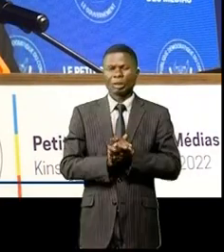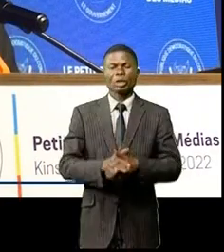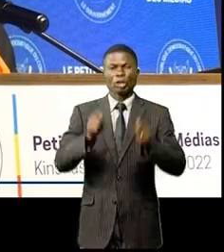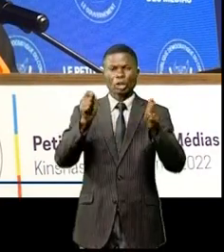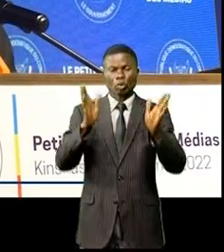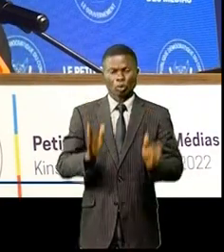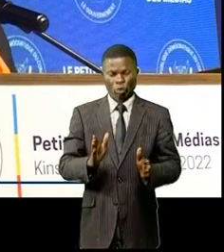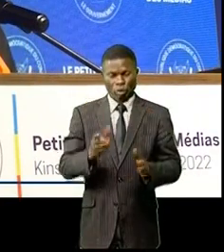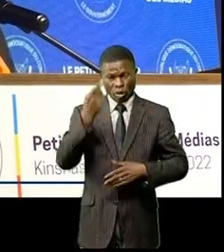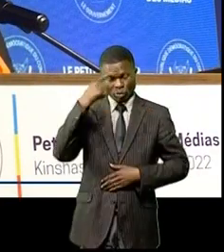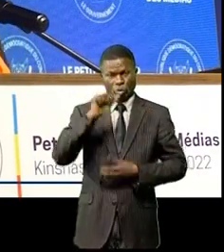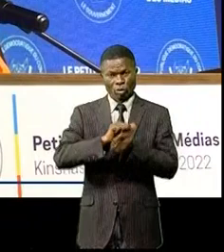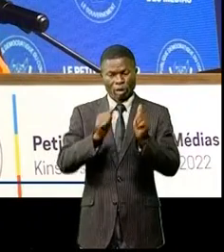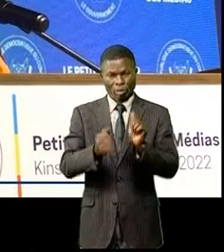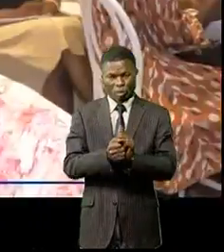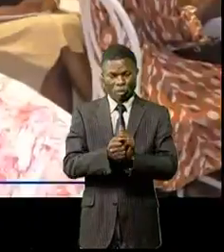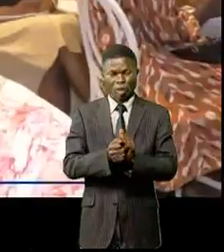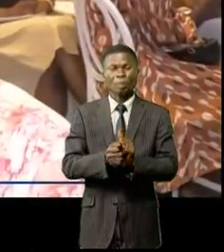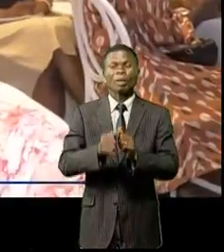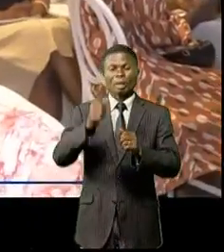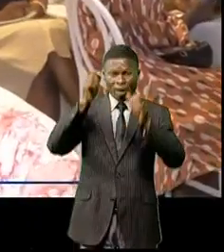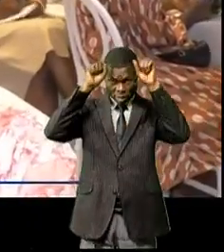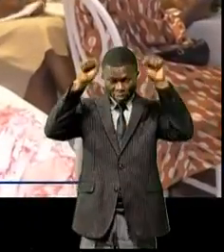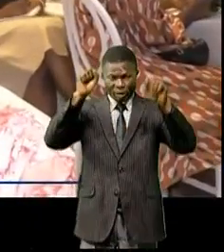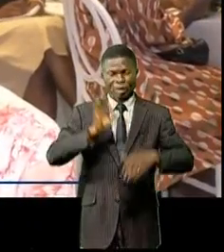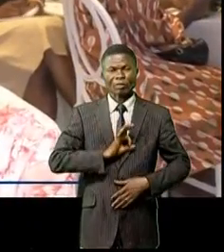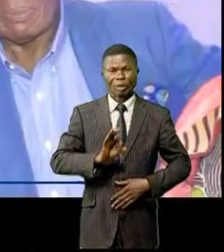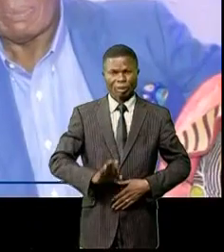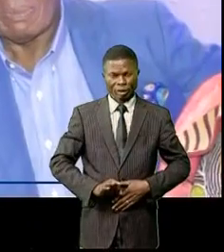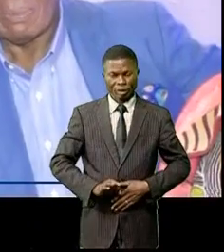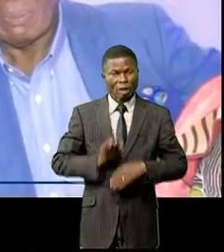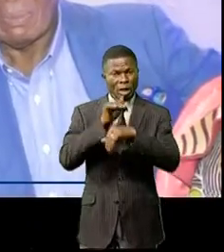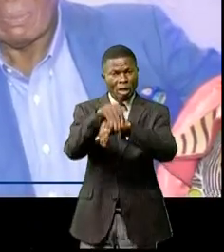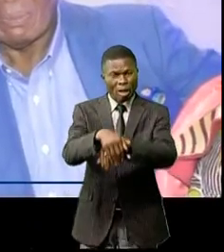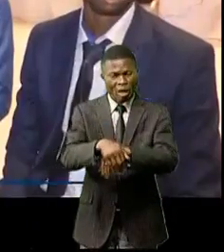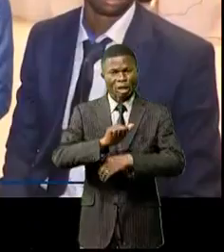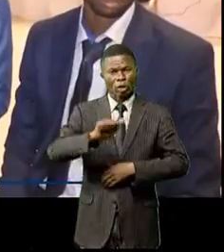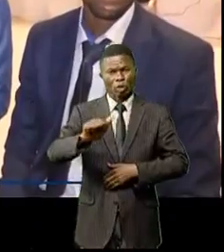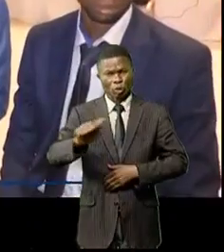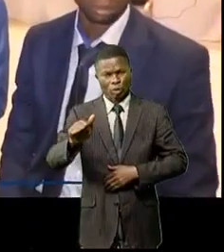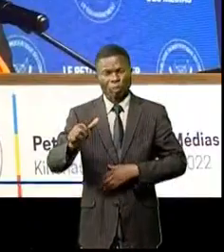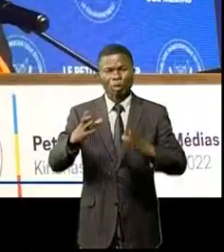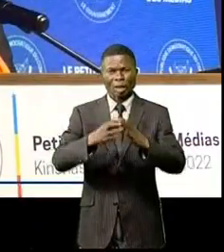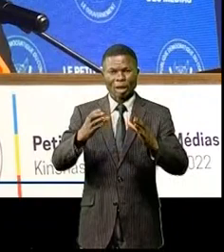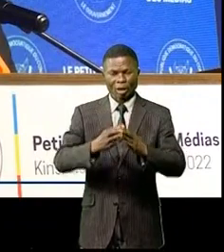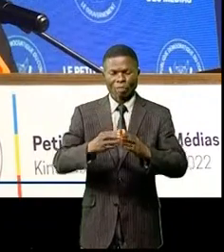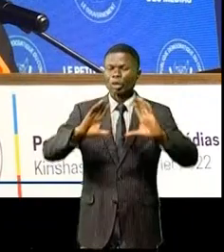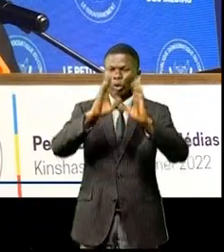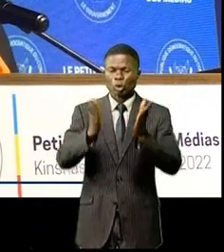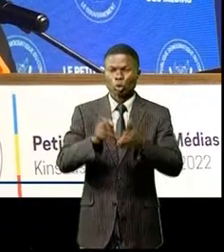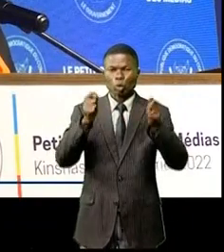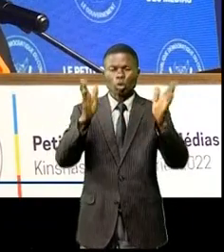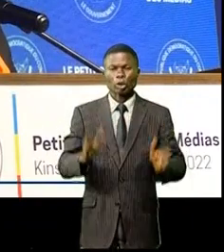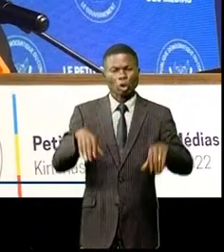pour faire suite à l'élan du président de la République qui s'est engagé auprès de toute la presse nationale